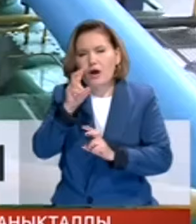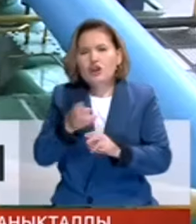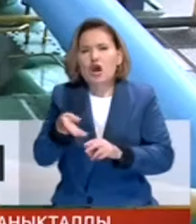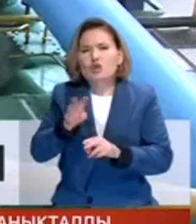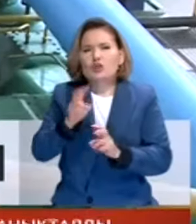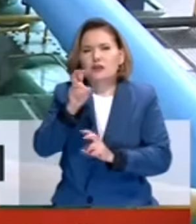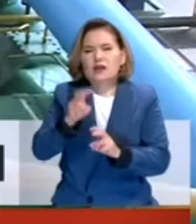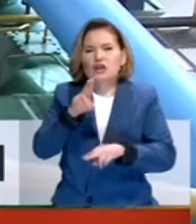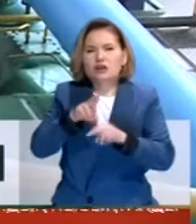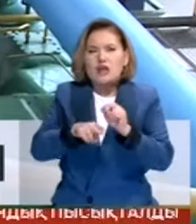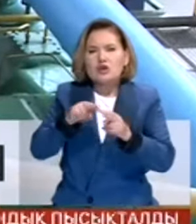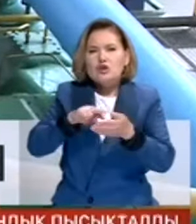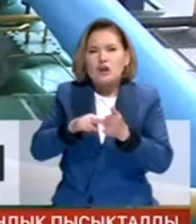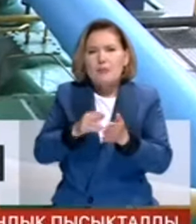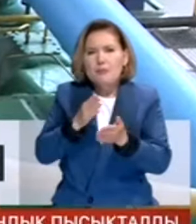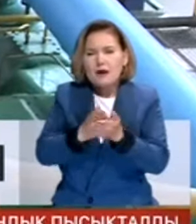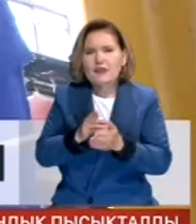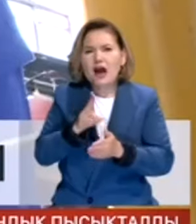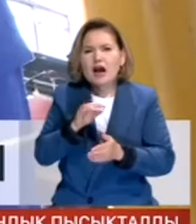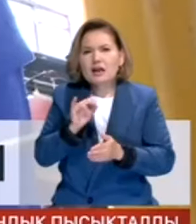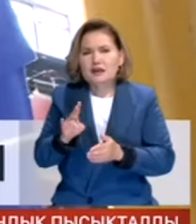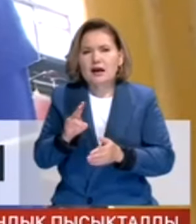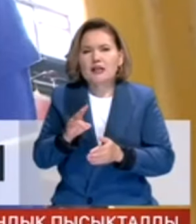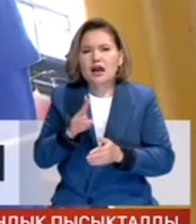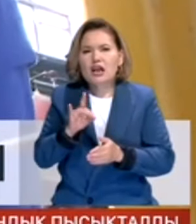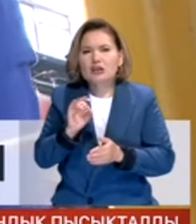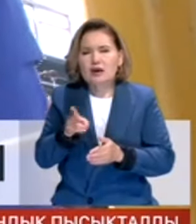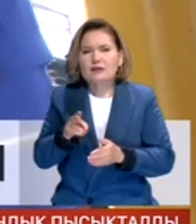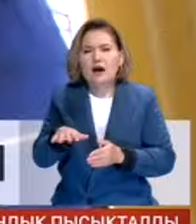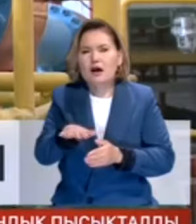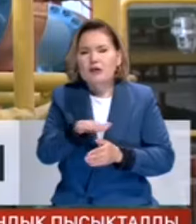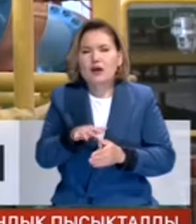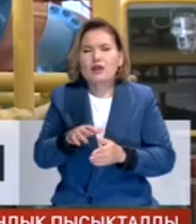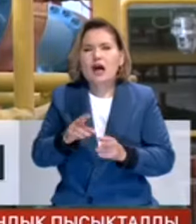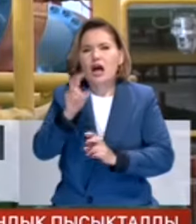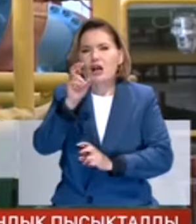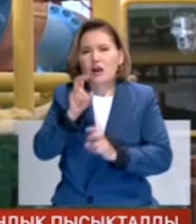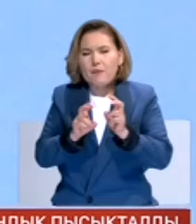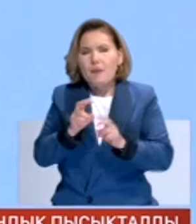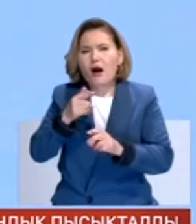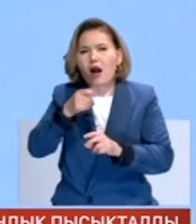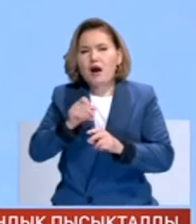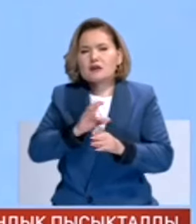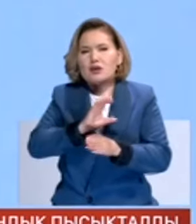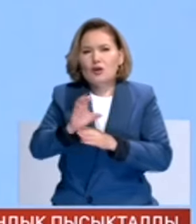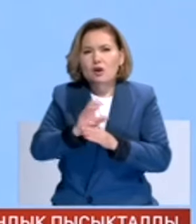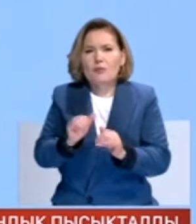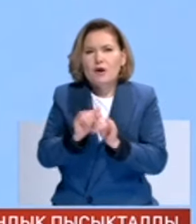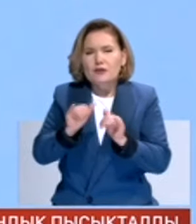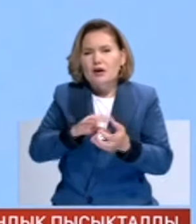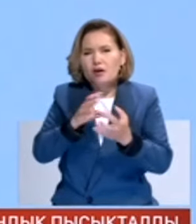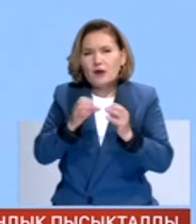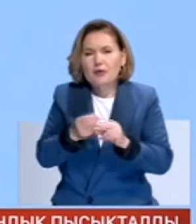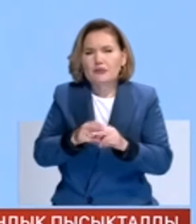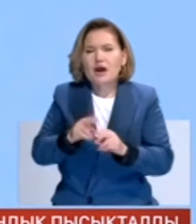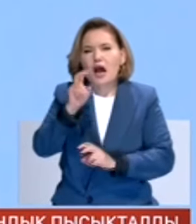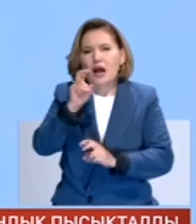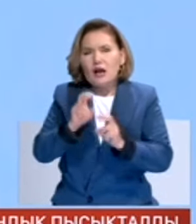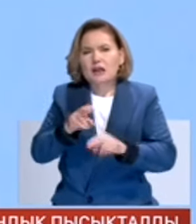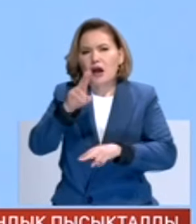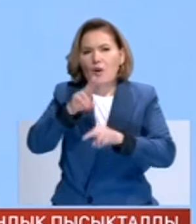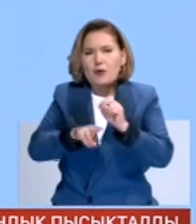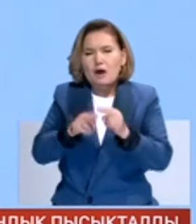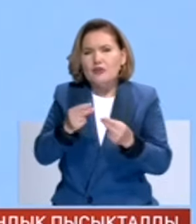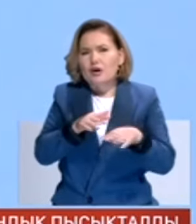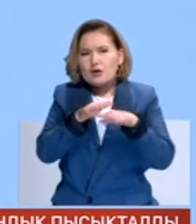салу жоспарланған. Олар Қашаған және Қарашығанақ кен орындарының шикізаты негізінде жұмыс істемек. Қазір кәсіпорынның бірін тұрғызу